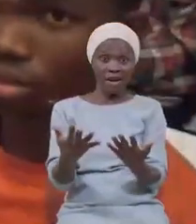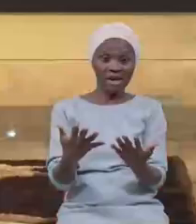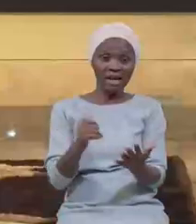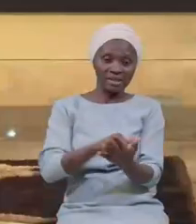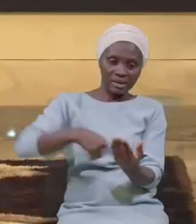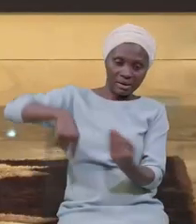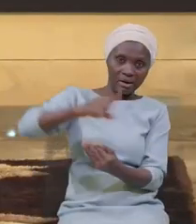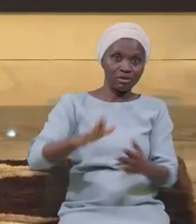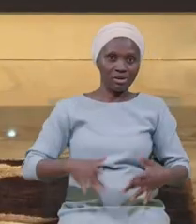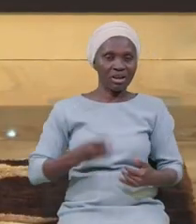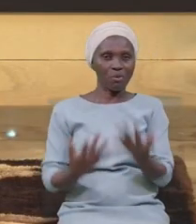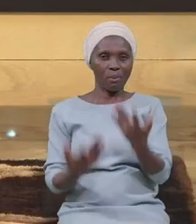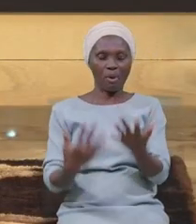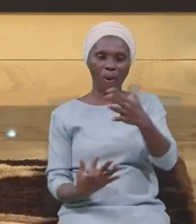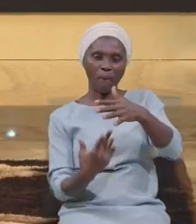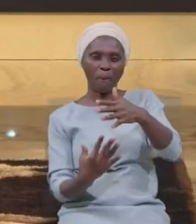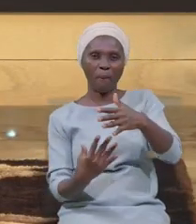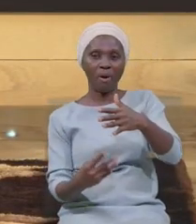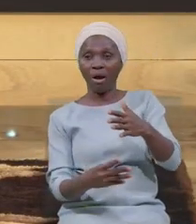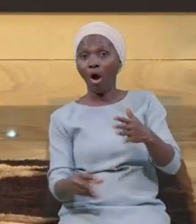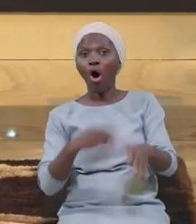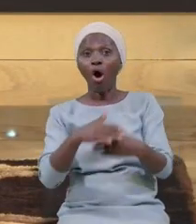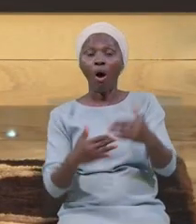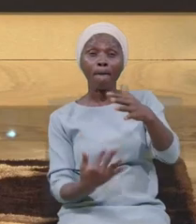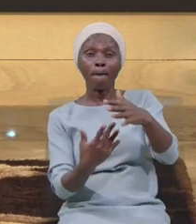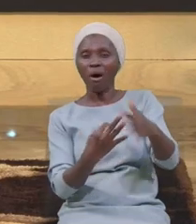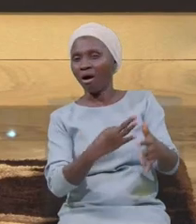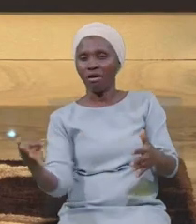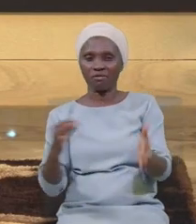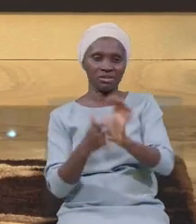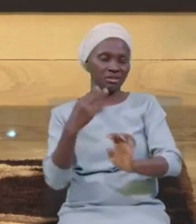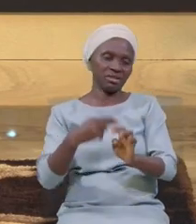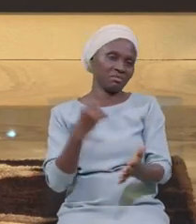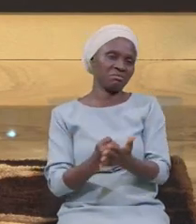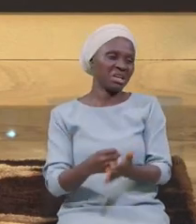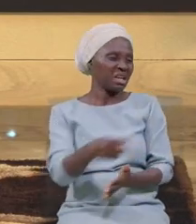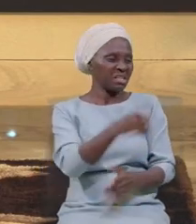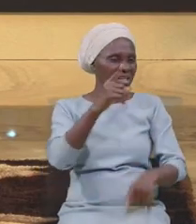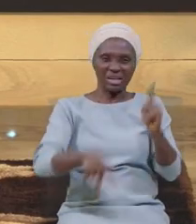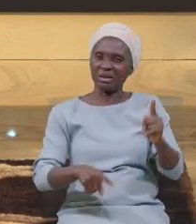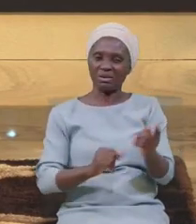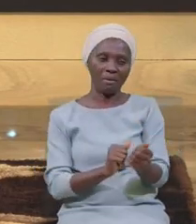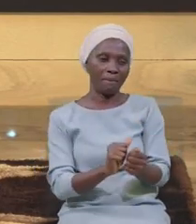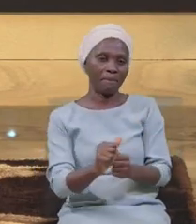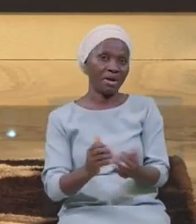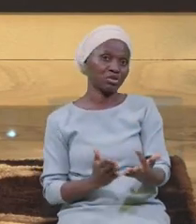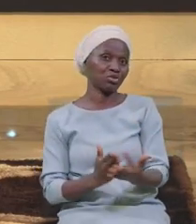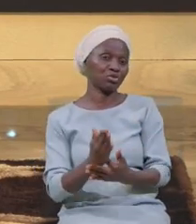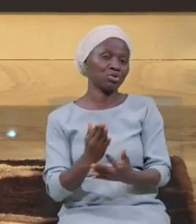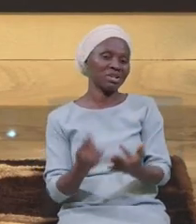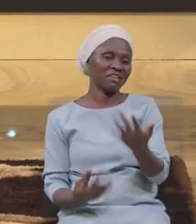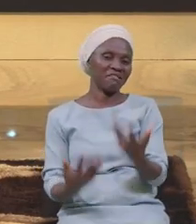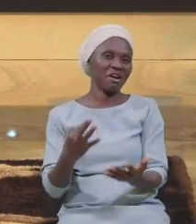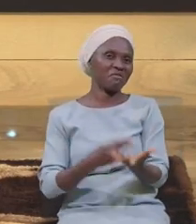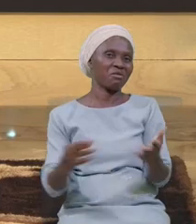comme ils viennent, le feu qui vous encercle va les brûler. Ils ne peuvent pas passer par le feu du Saint-Esprit